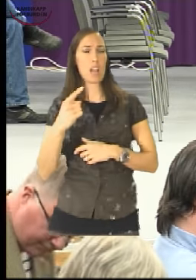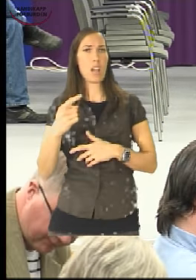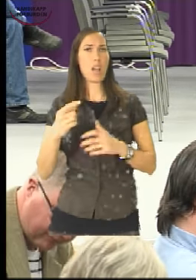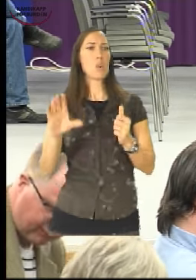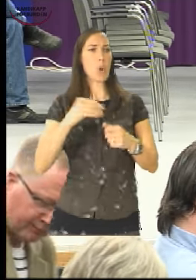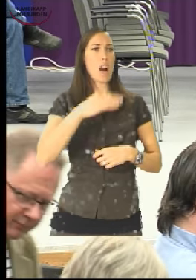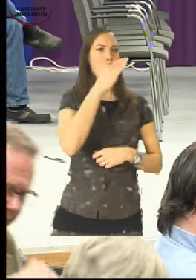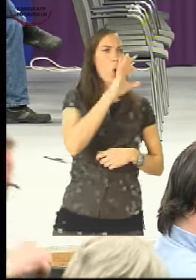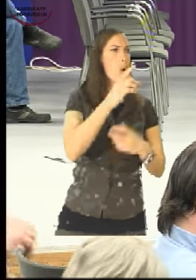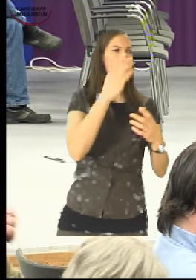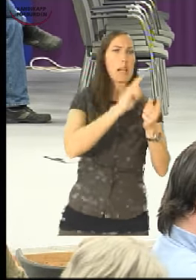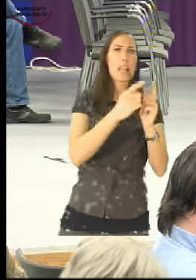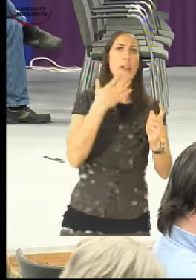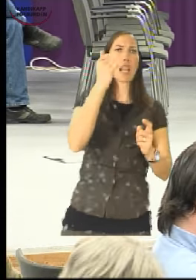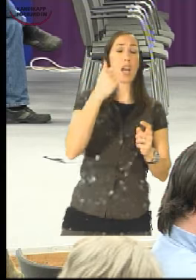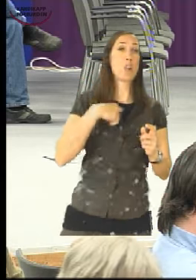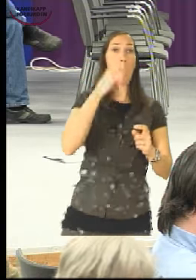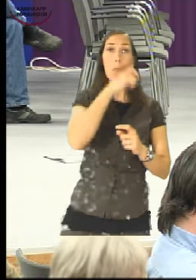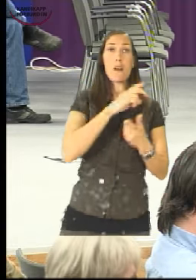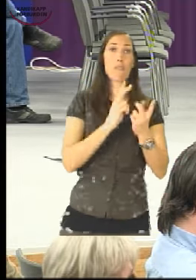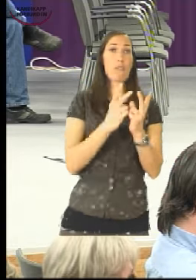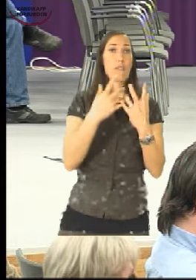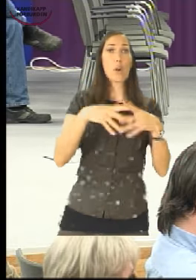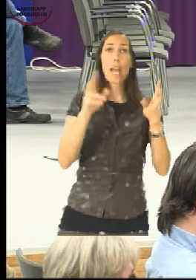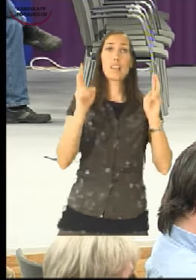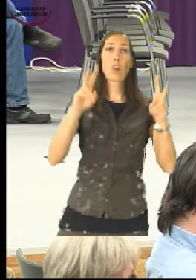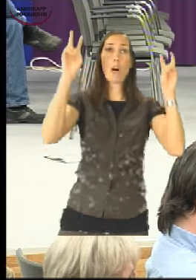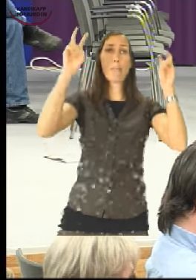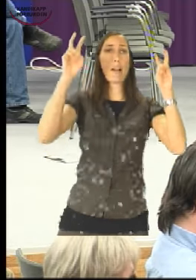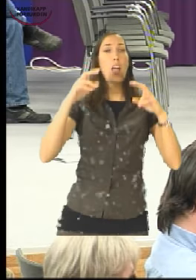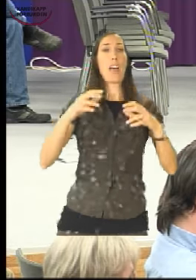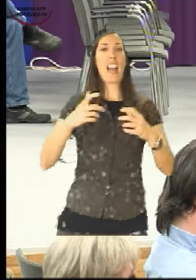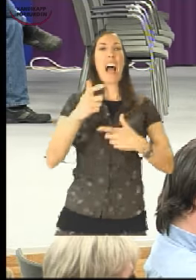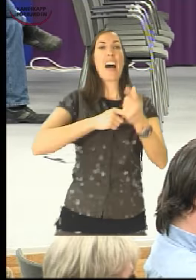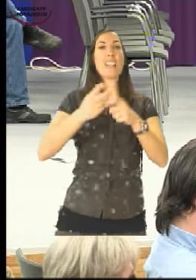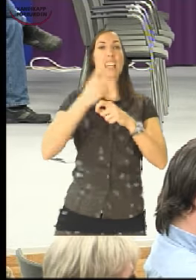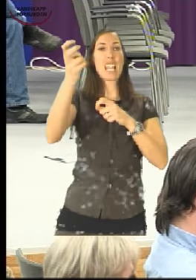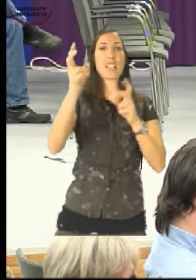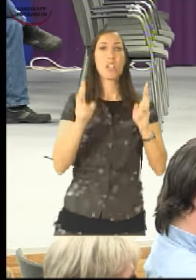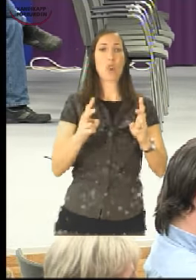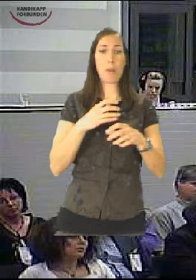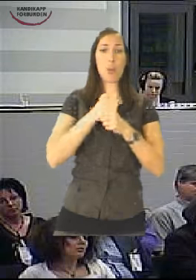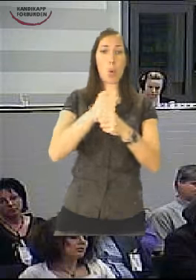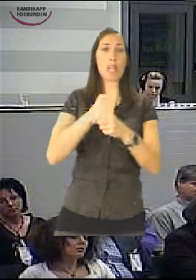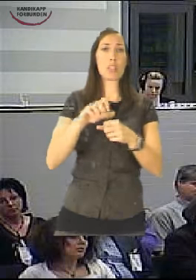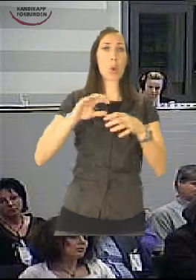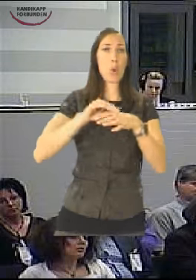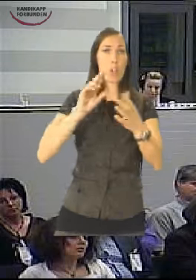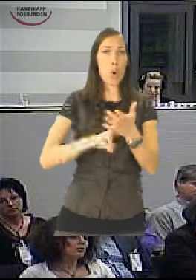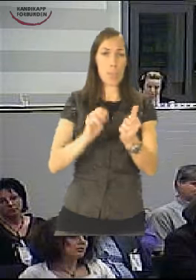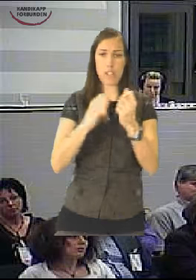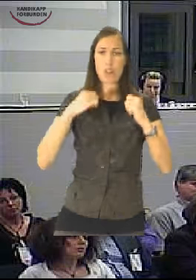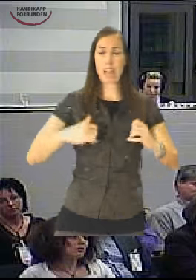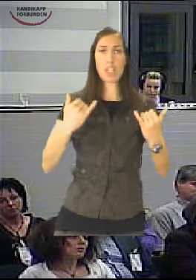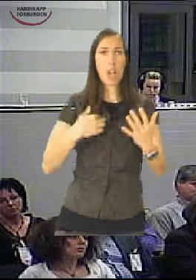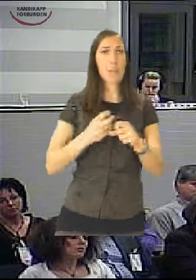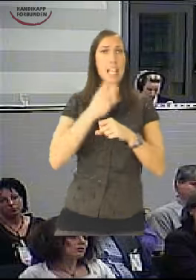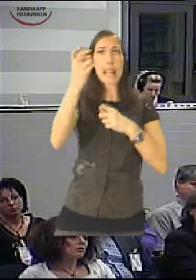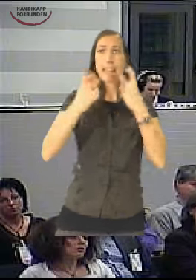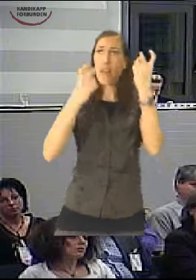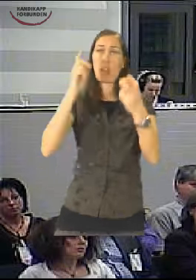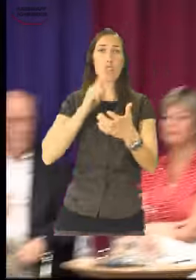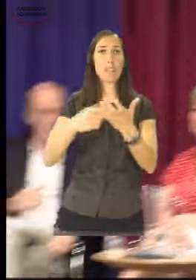jag kan inte vara handelsresande som kroniker, och det är jag idag. Tyvärr. Okej, Gunnel, nu får du en ny chans. Jag